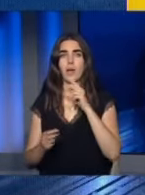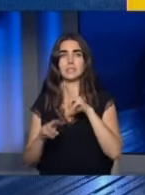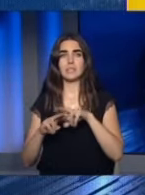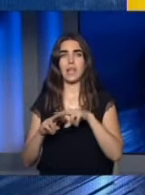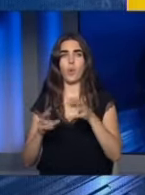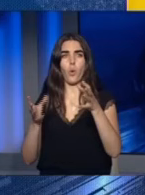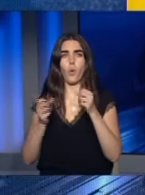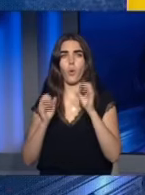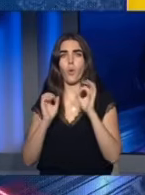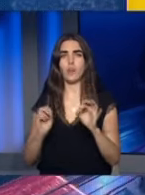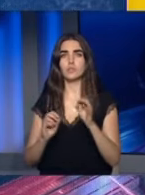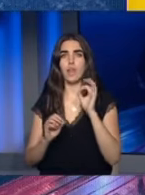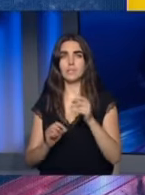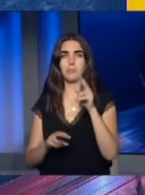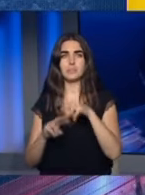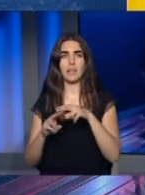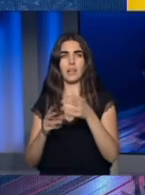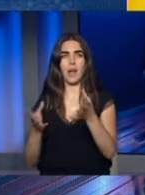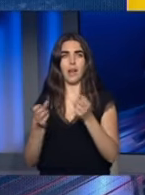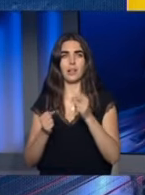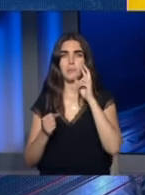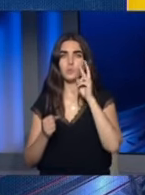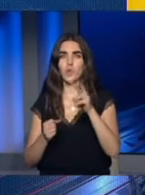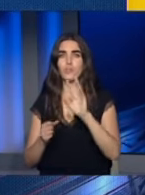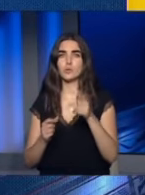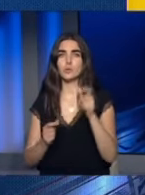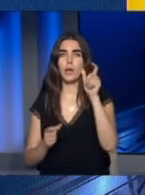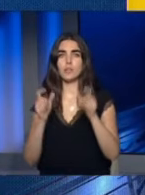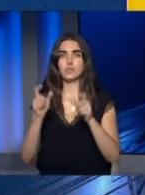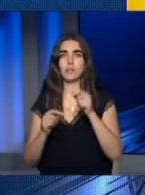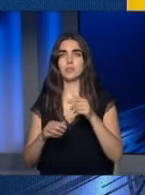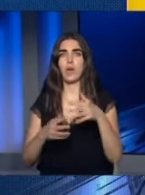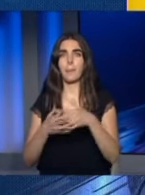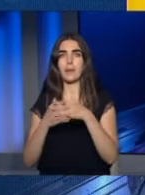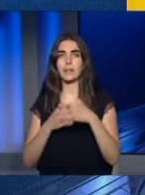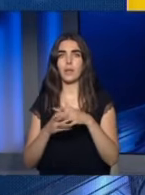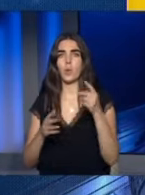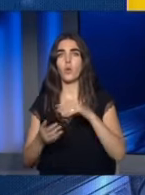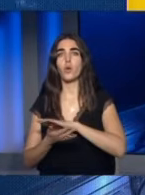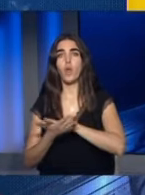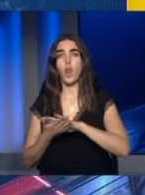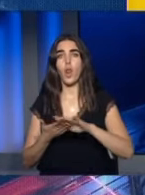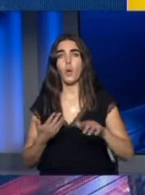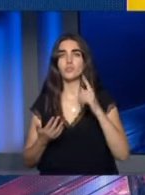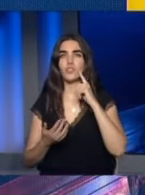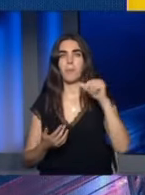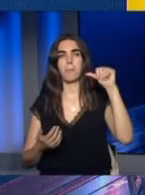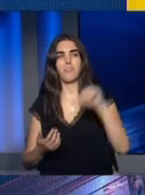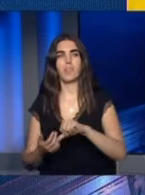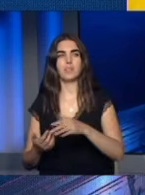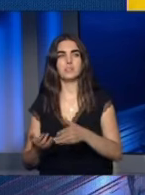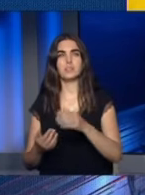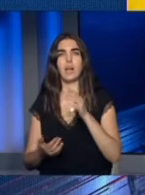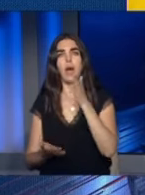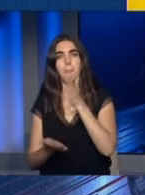تبين انه ينافق وهو صانع التوحش الاسرائيلي وعندما اذكر الغرب اشير الى الولايات المتحده الامريكيه وجميع